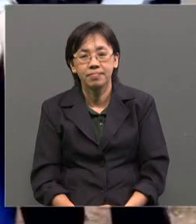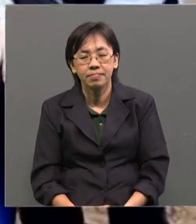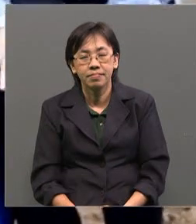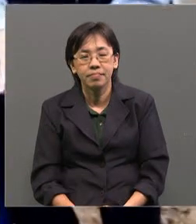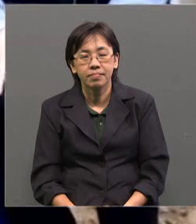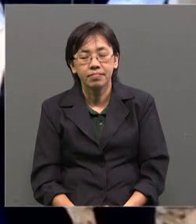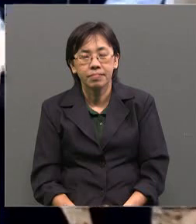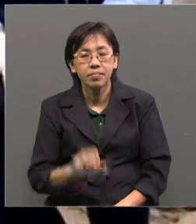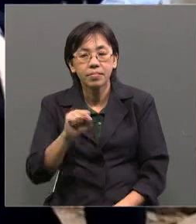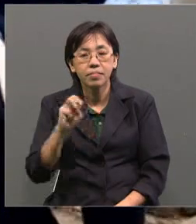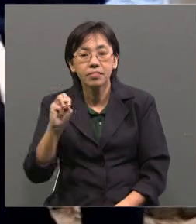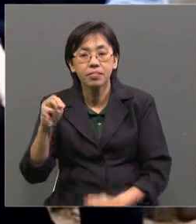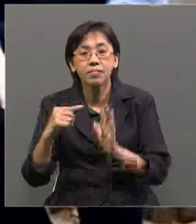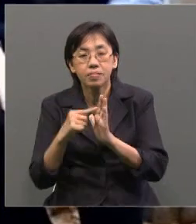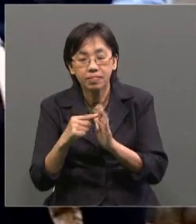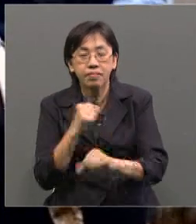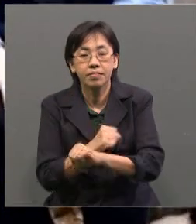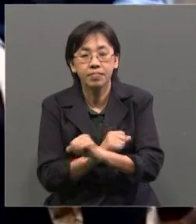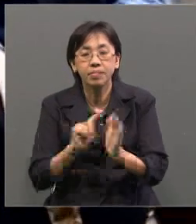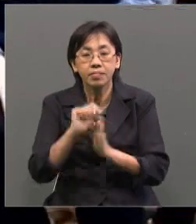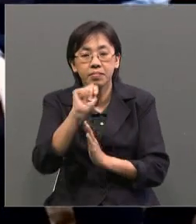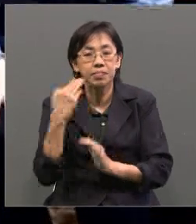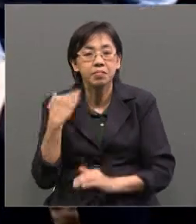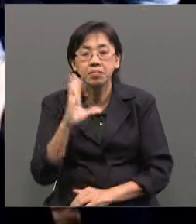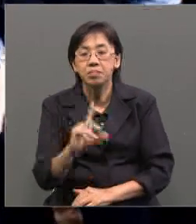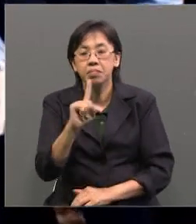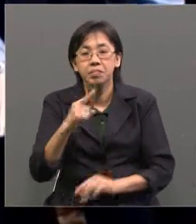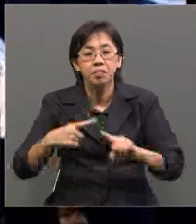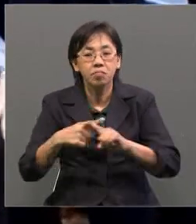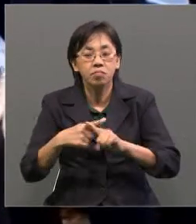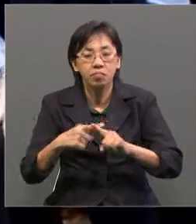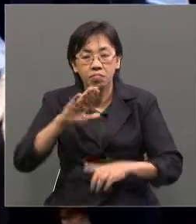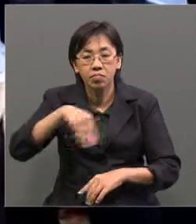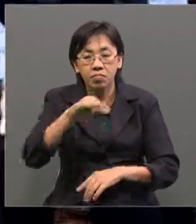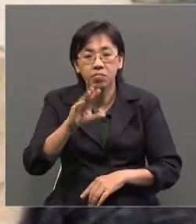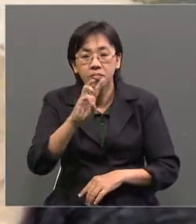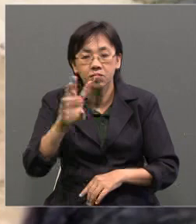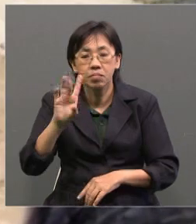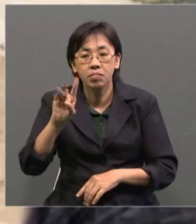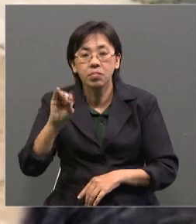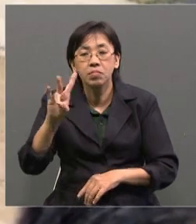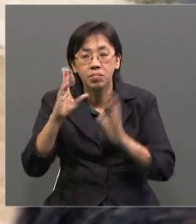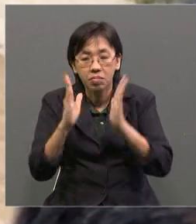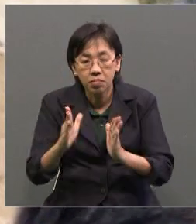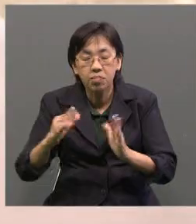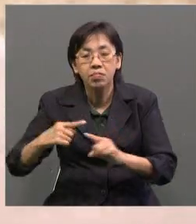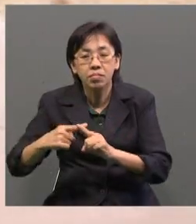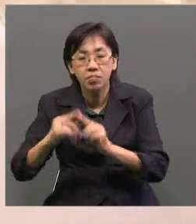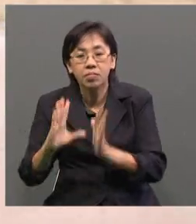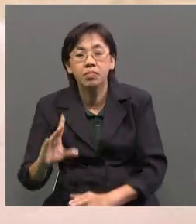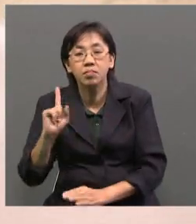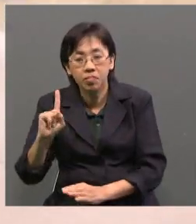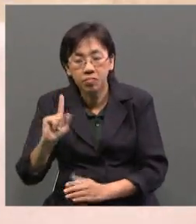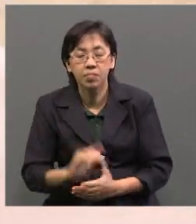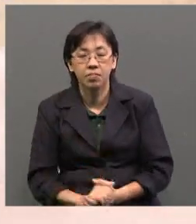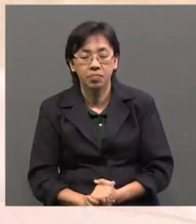คือคุณสมมาเนี่ยเป็นแรงงานจากจังหวัดตากเพียงท่านเดียวเลยนะครับที่ได้รับบาดเจ็บจากทั้งหมดเนี่ย687คนขณะที่จังห